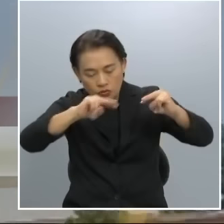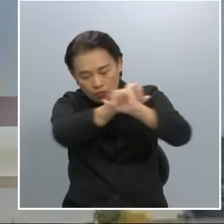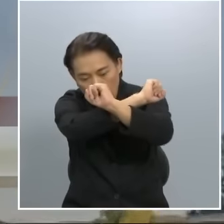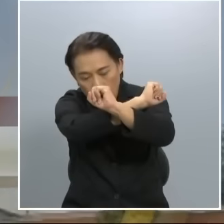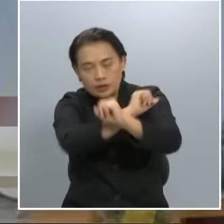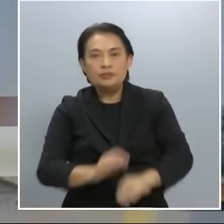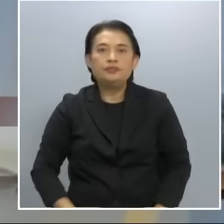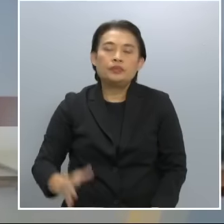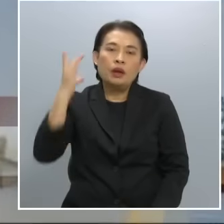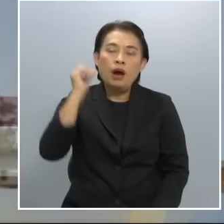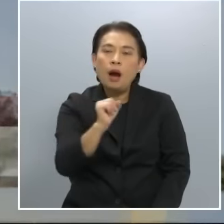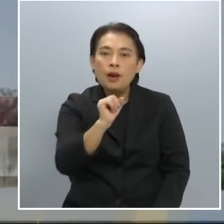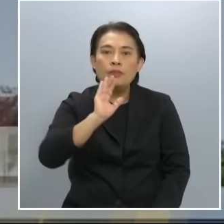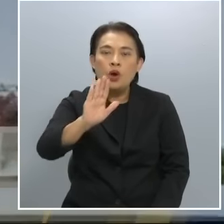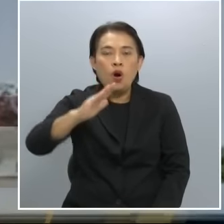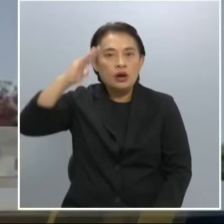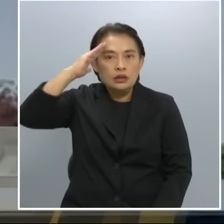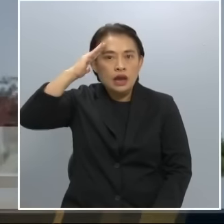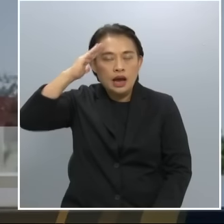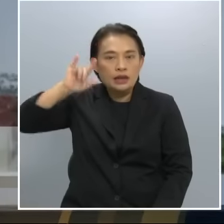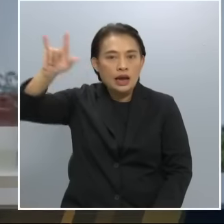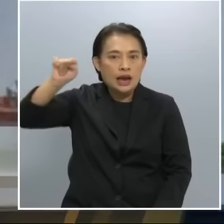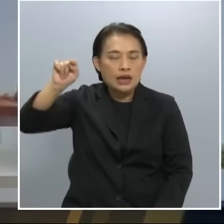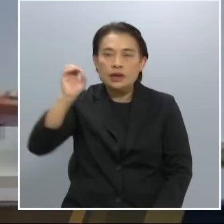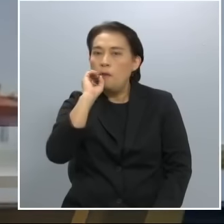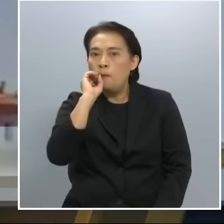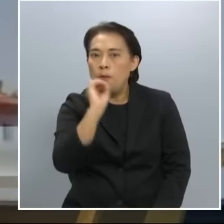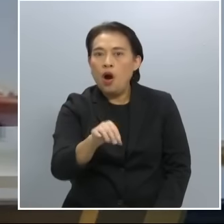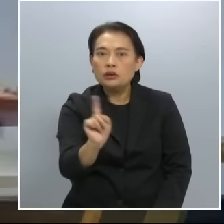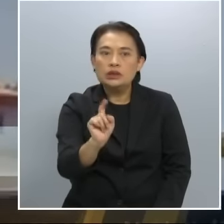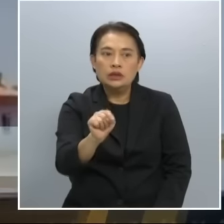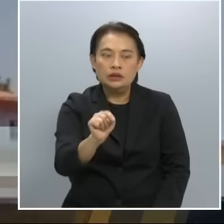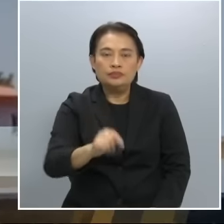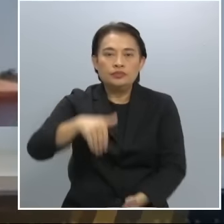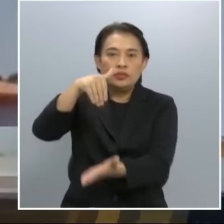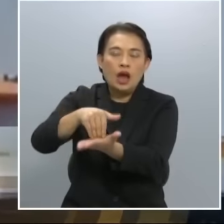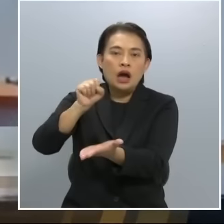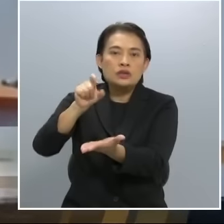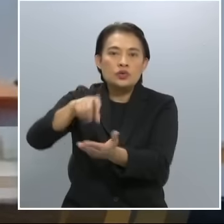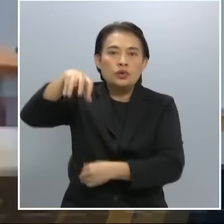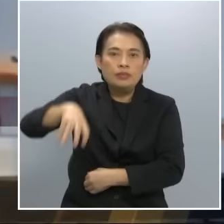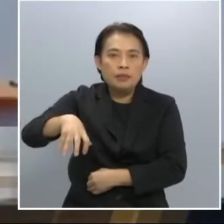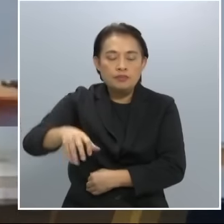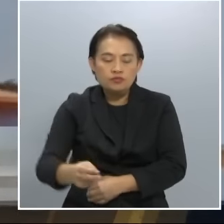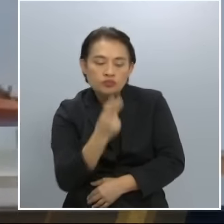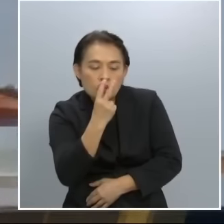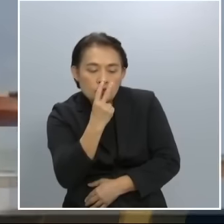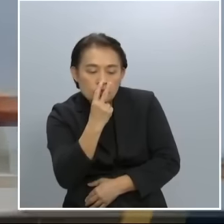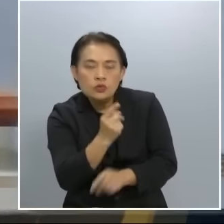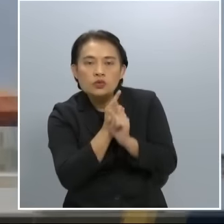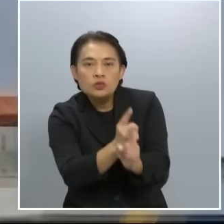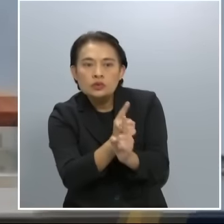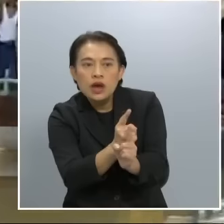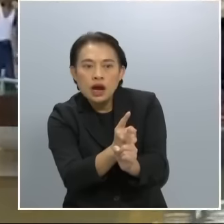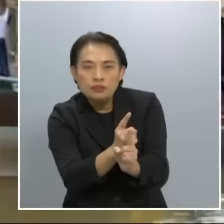ะครับว่ากองทัพอากาศโดยศูนย์ยุทธการทางอากาศศูนย์ปฏิบัติการกองทัพอากาศติดตามสถานการณ์อย่างใกล้ชิดตรวจระ